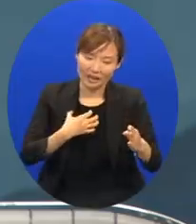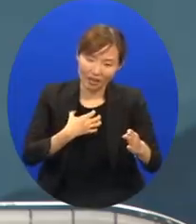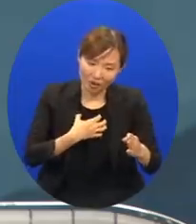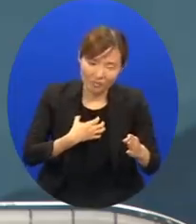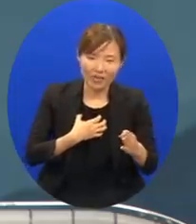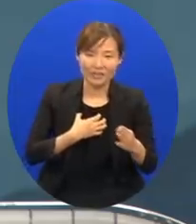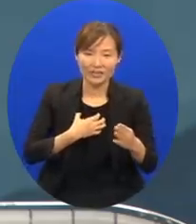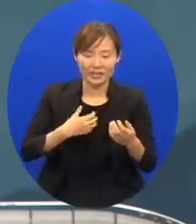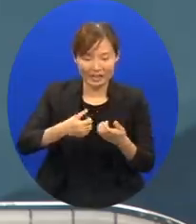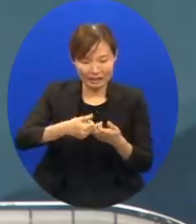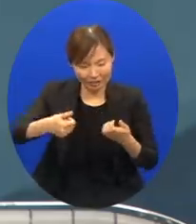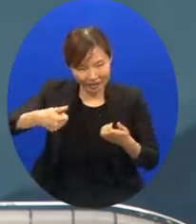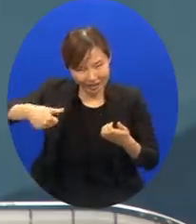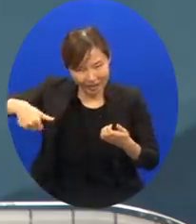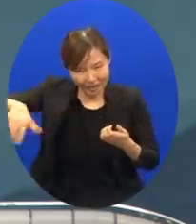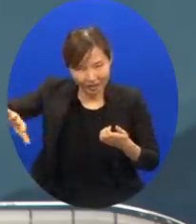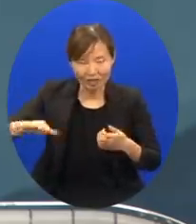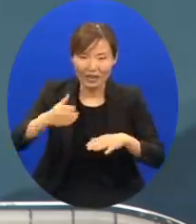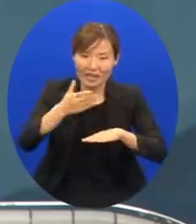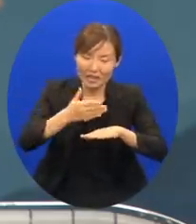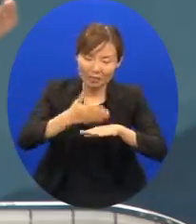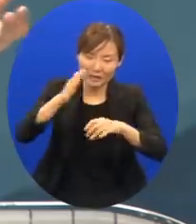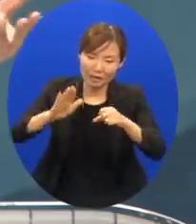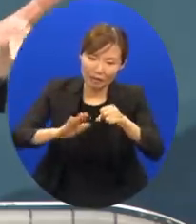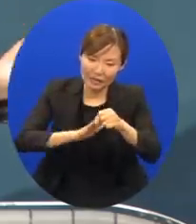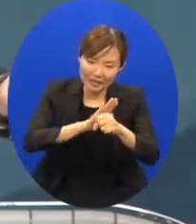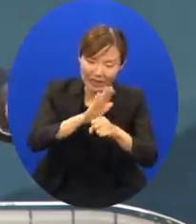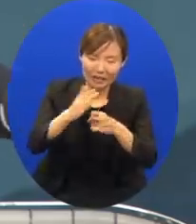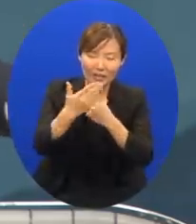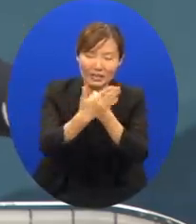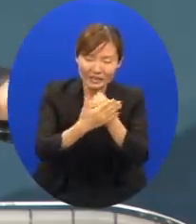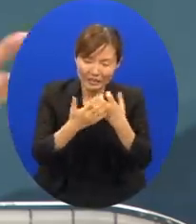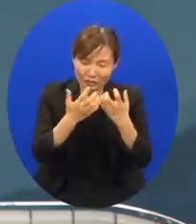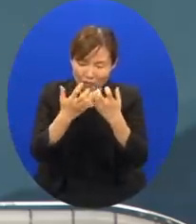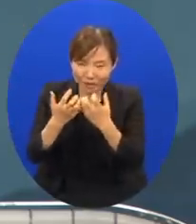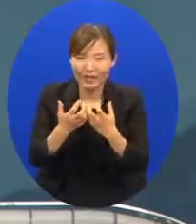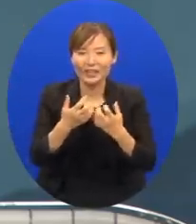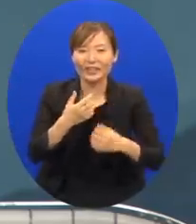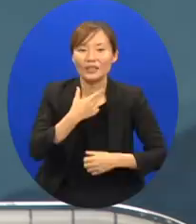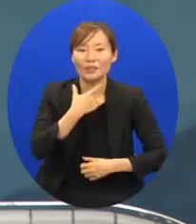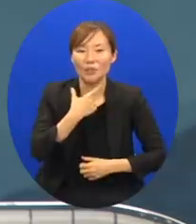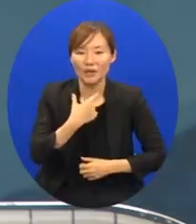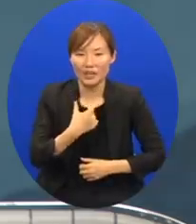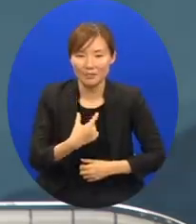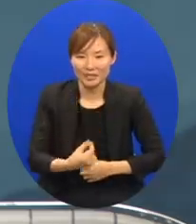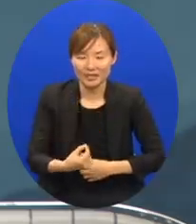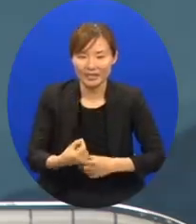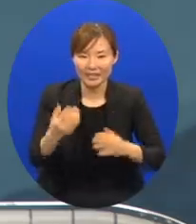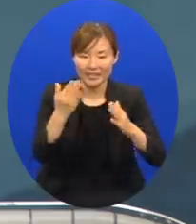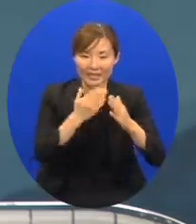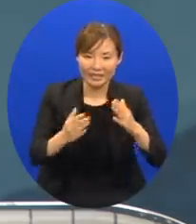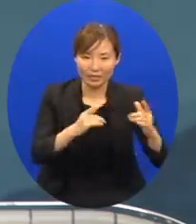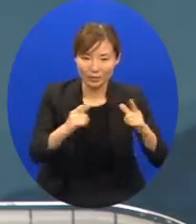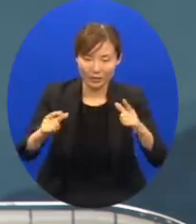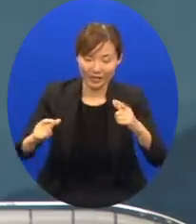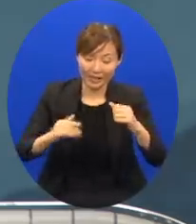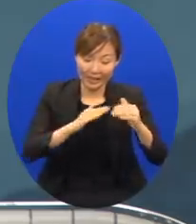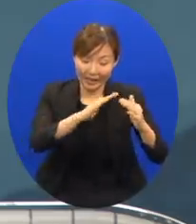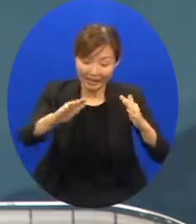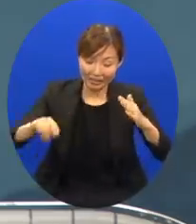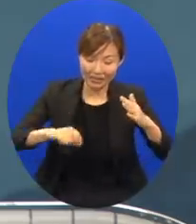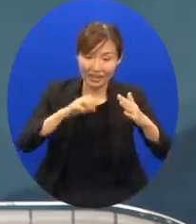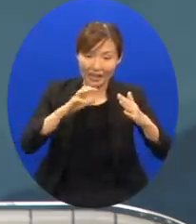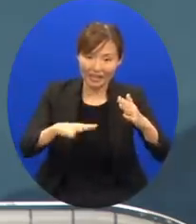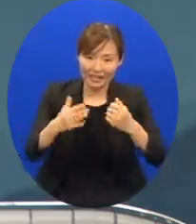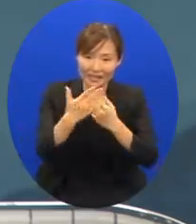확신과 찬송과 감사와 사랑이 충만하게 되기를 원합니다 사롱 성도의 가정 안에 하나님의